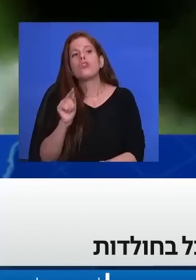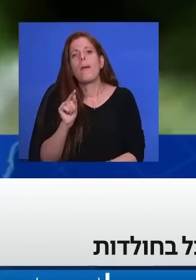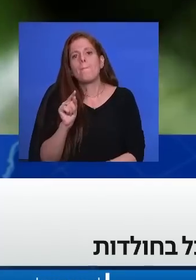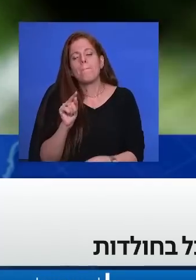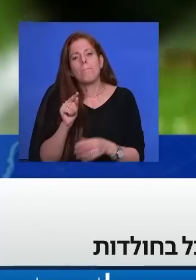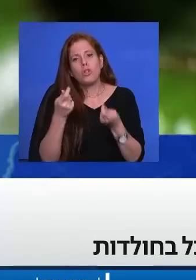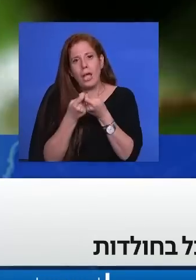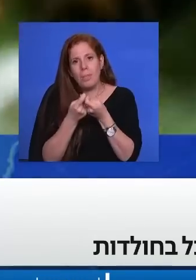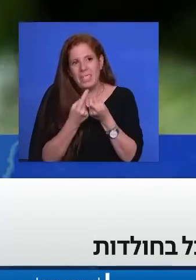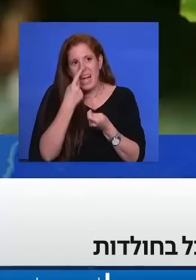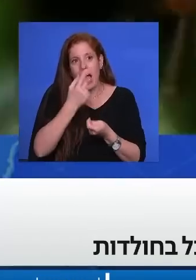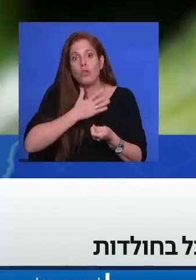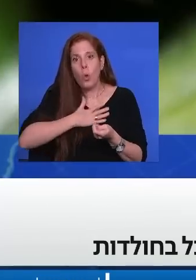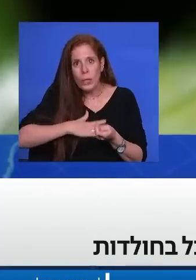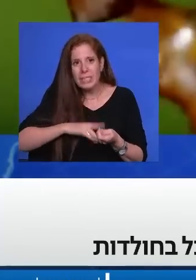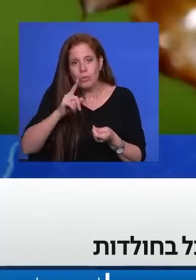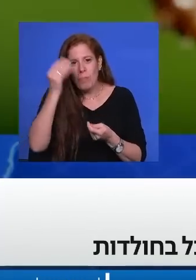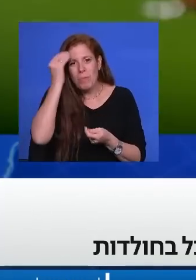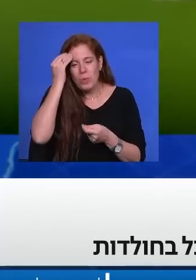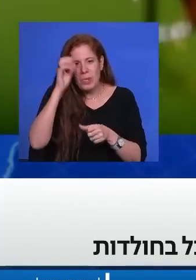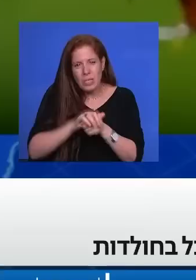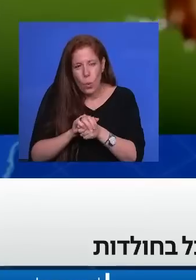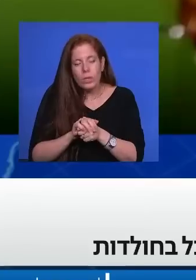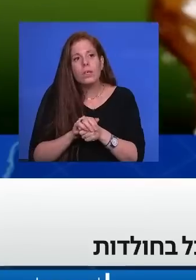כשמשייכים את זה לריח שרוצים שהם ילמדו לזהות.